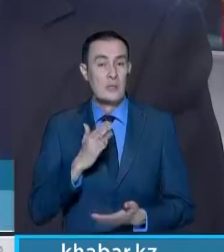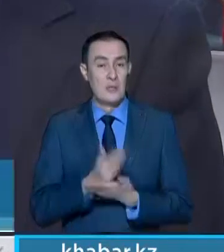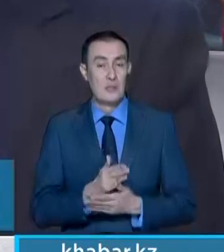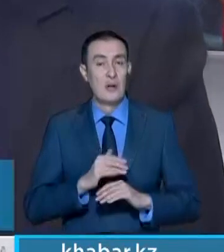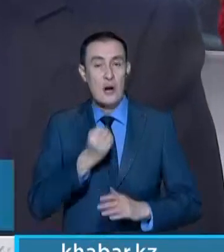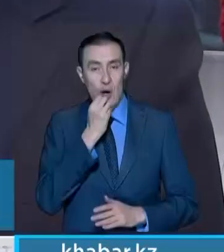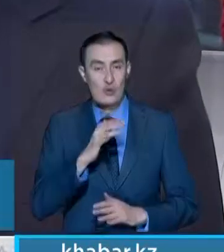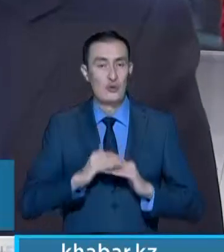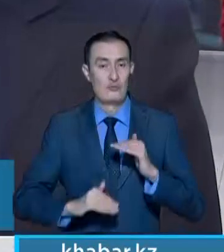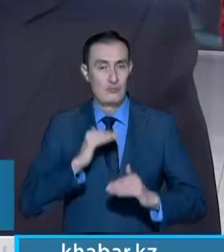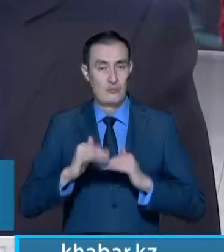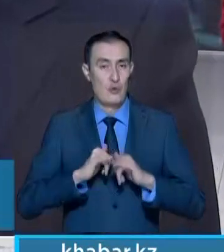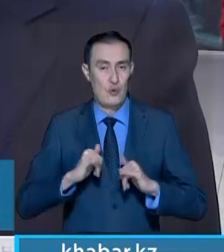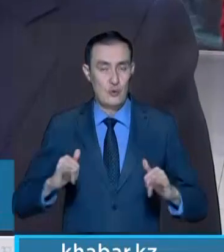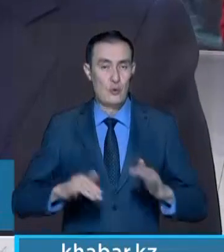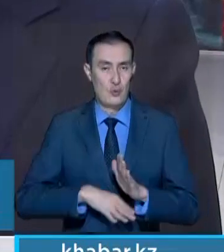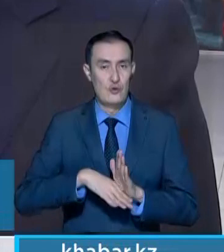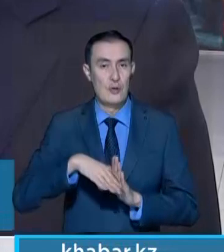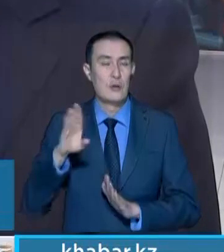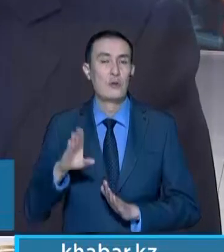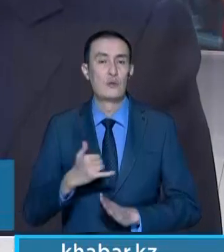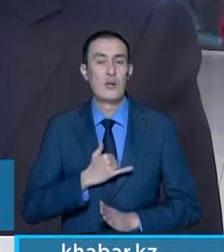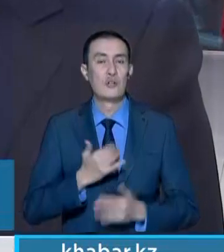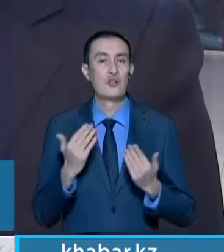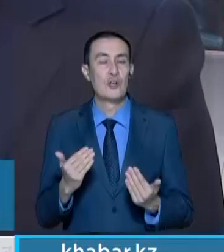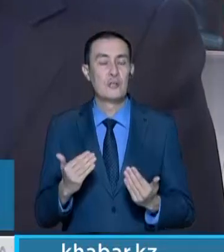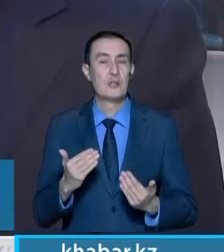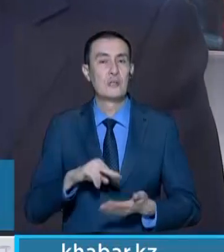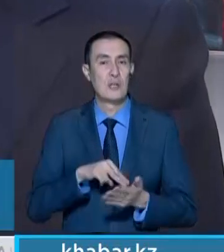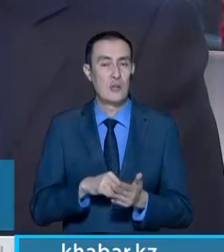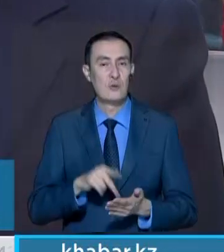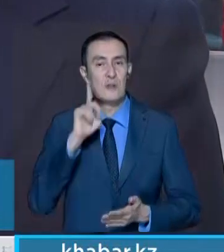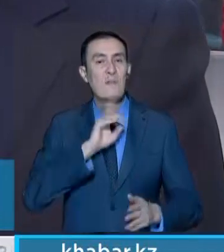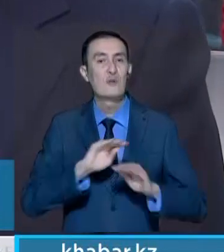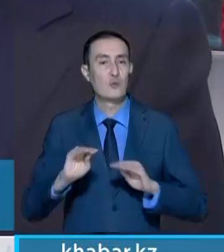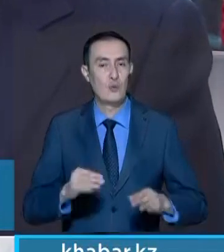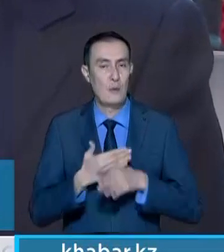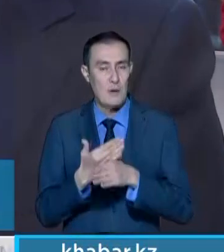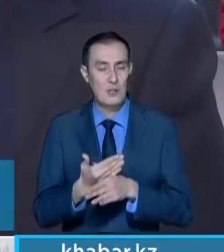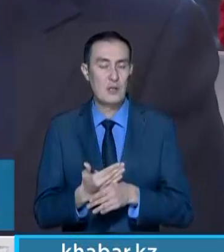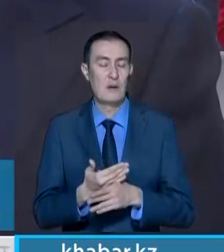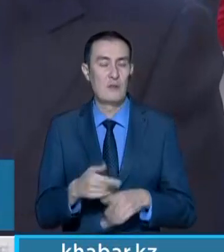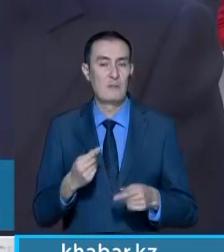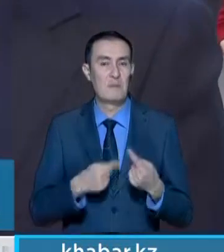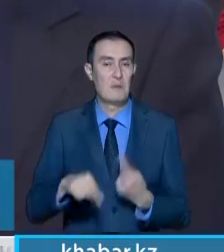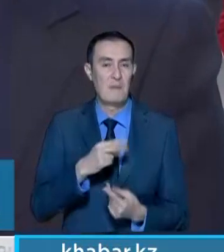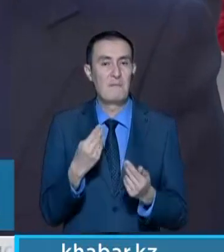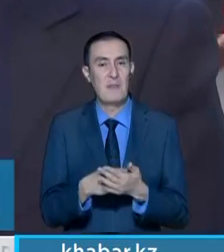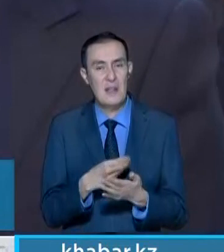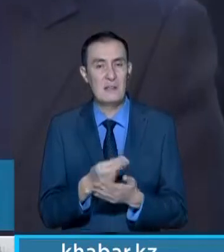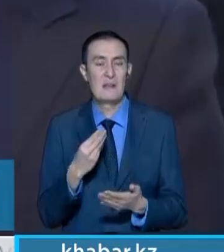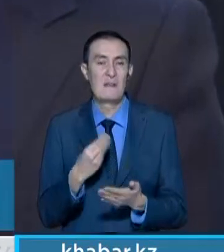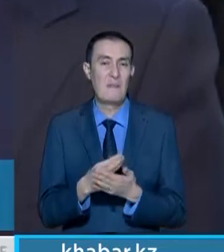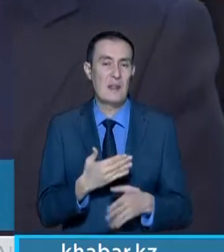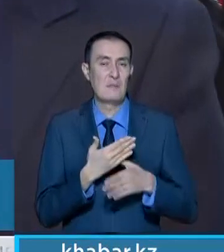рост хороший. Сейчас у нас основная задача – это инфраструктурная поддержка креативных предпринимателей, финансовые и нефинансовые